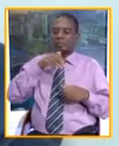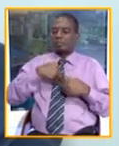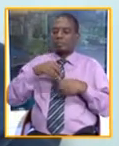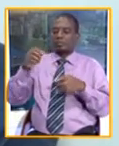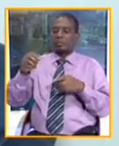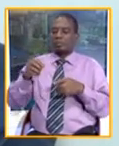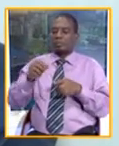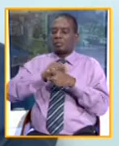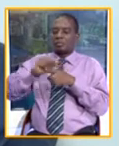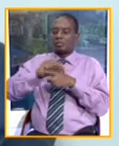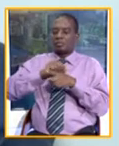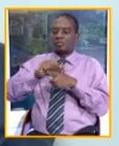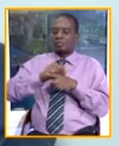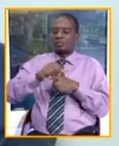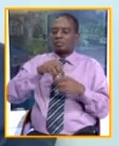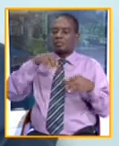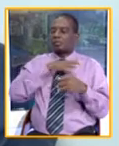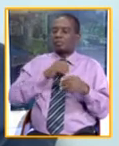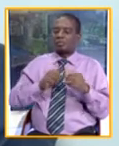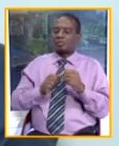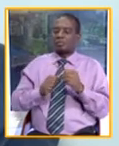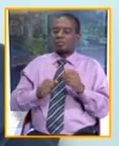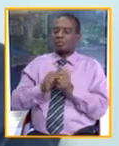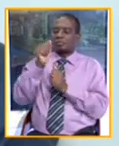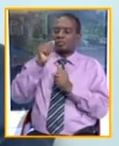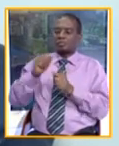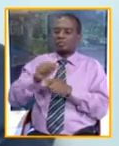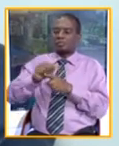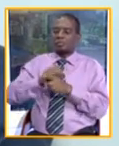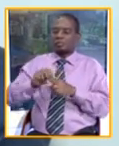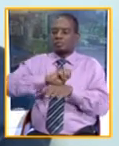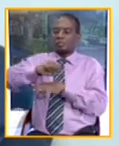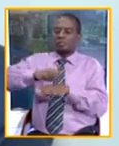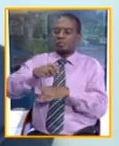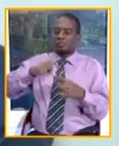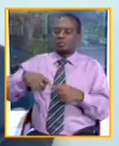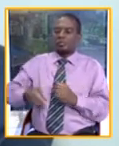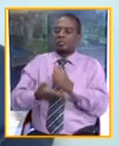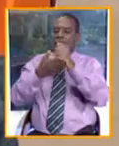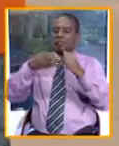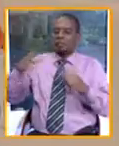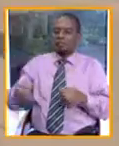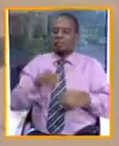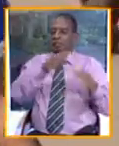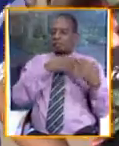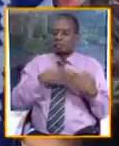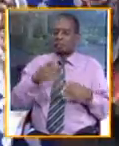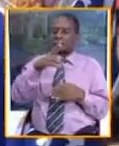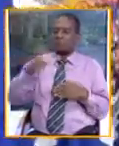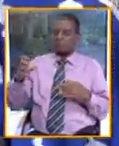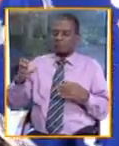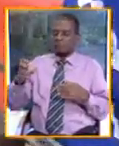stage. Et en plus même du stage, s'engager à nous accompagner dans leur prise en charge financière. 300 jeunes